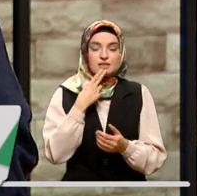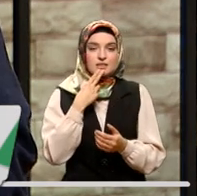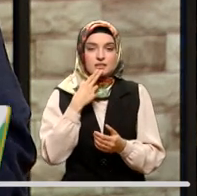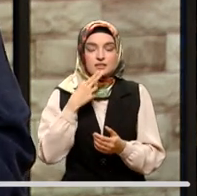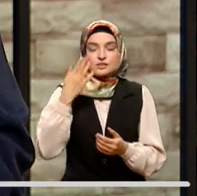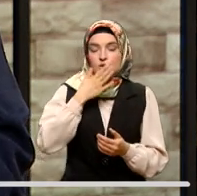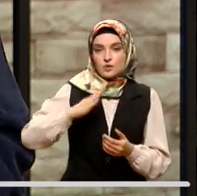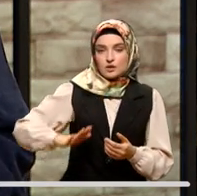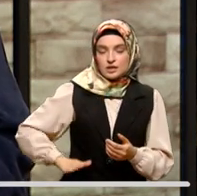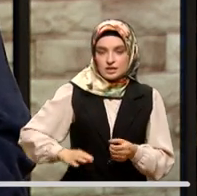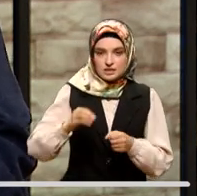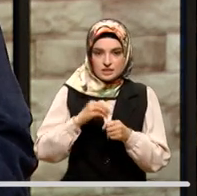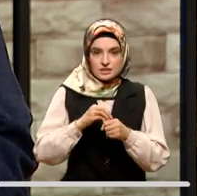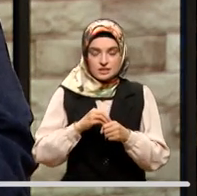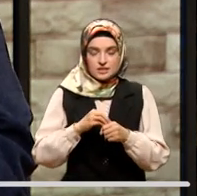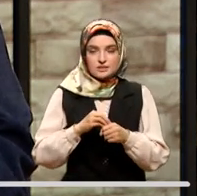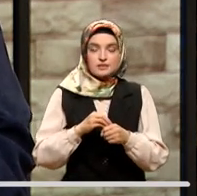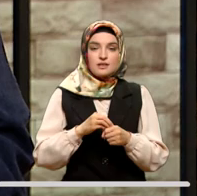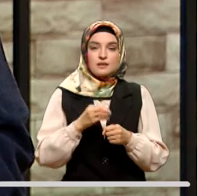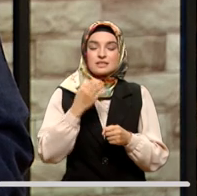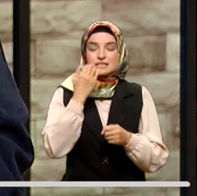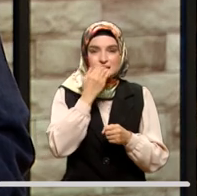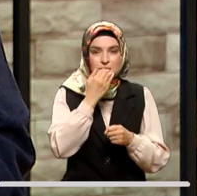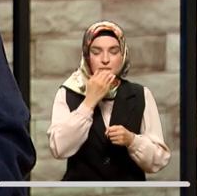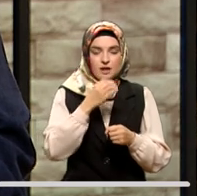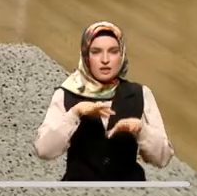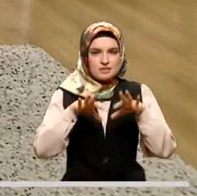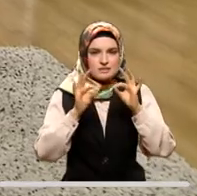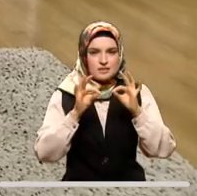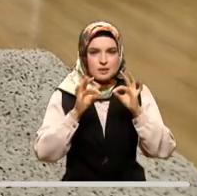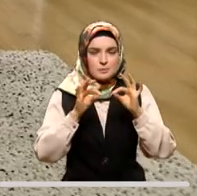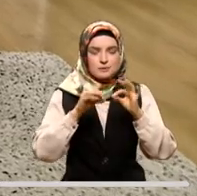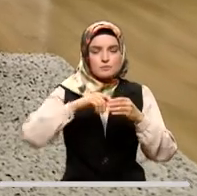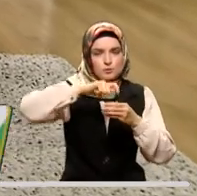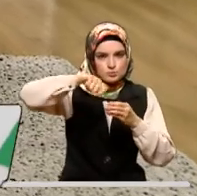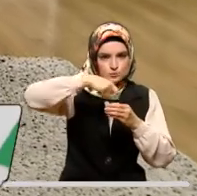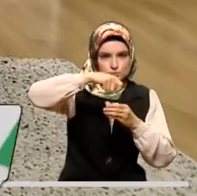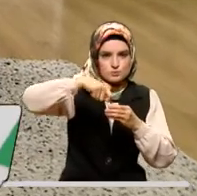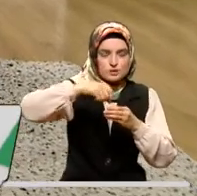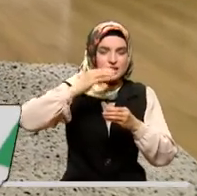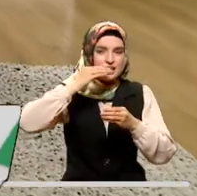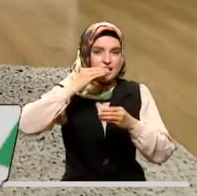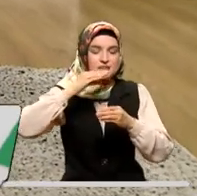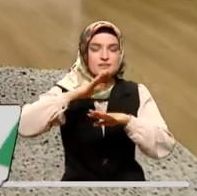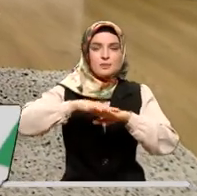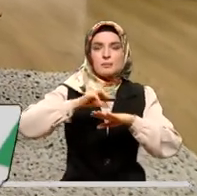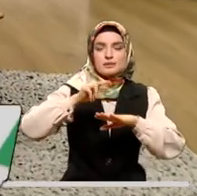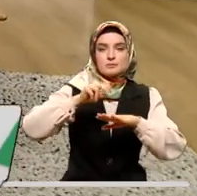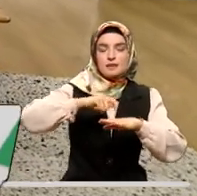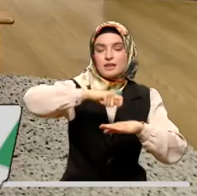yönelik kurabiye hazırlamaları, kremalı puding yapmaları gibi, yani kek yapmaları gibi el